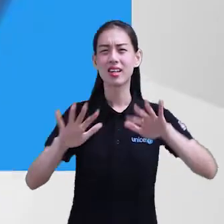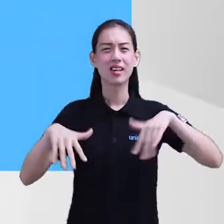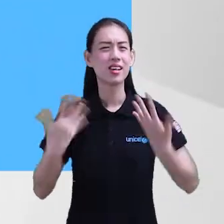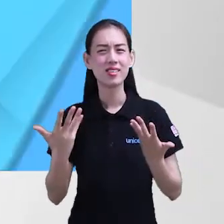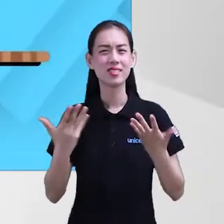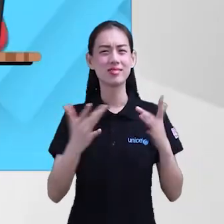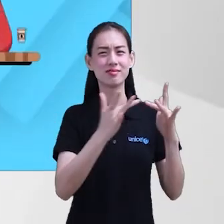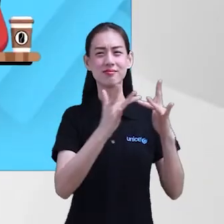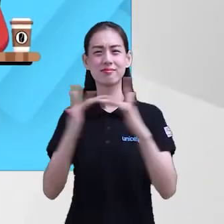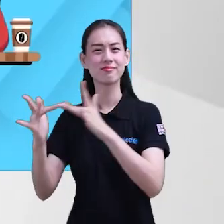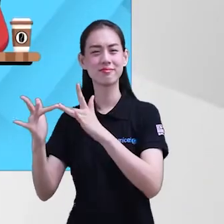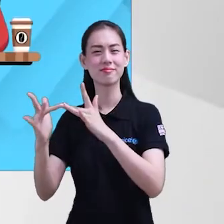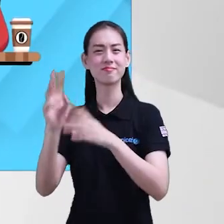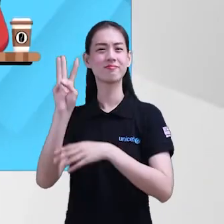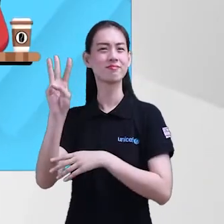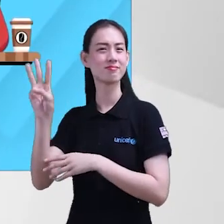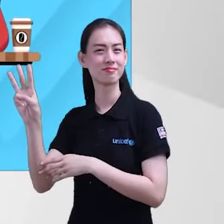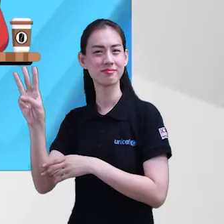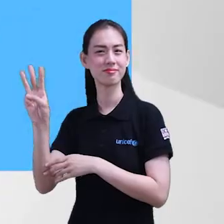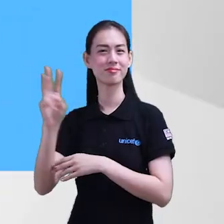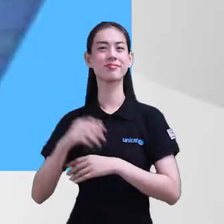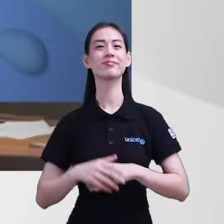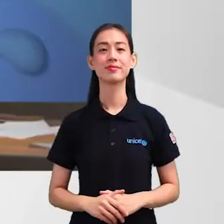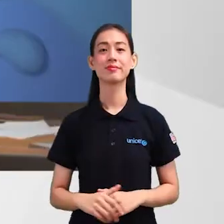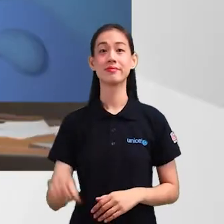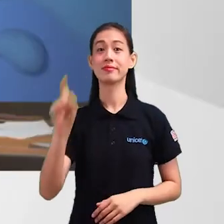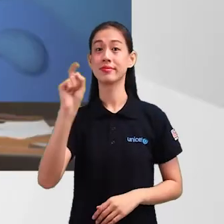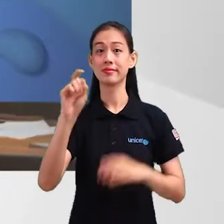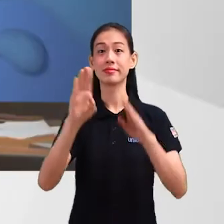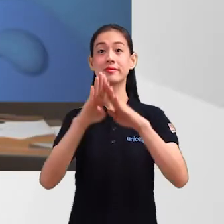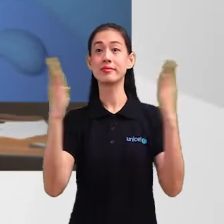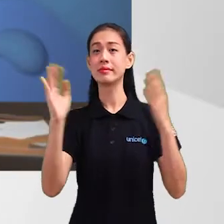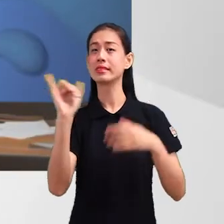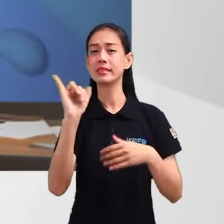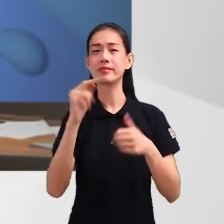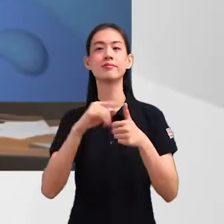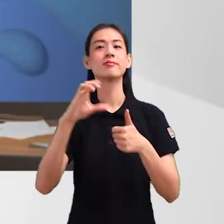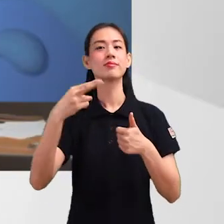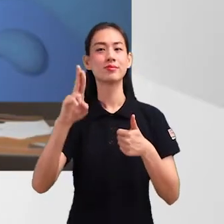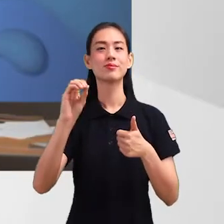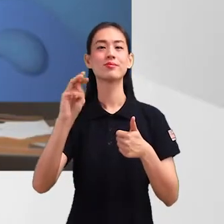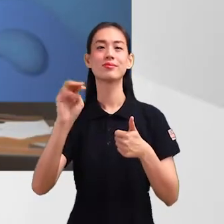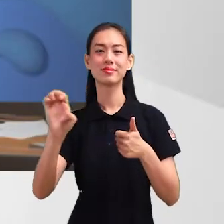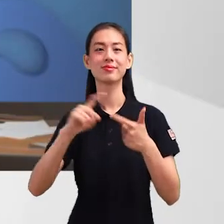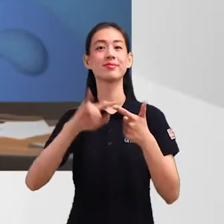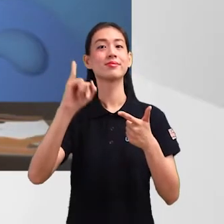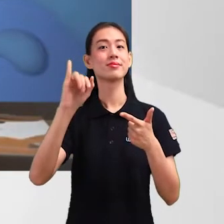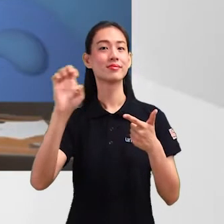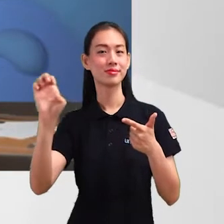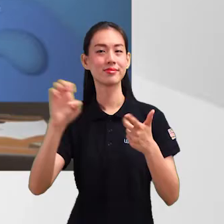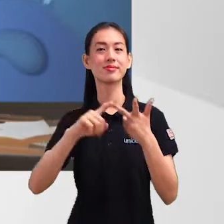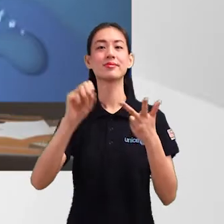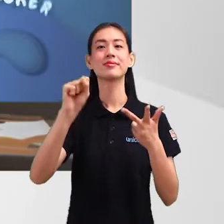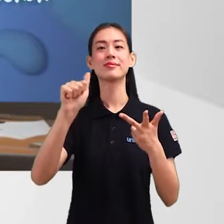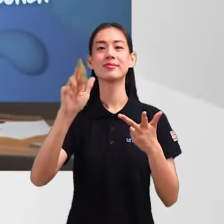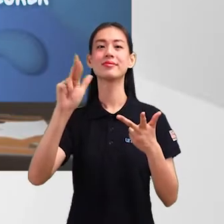mana internet boleh menyambungkan kita pada laman web tersebut? Okey, setiap kali kita membuka pelayar web seperti